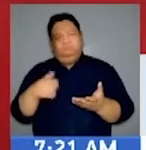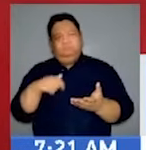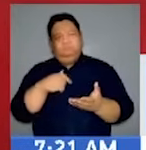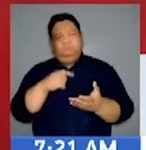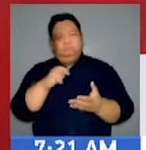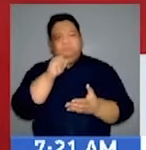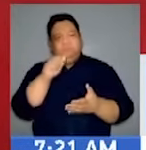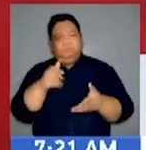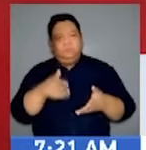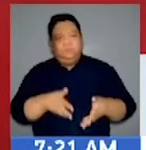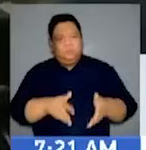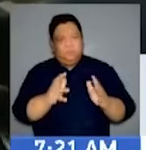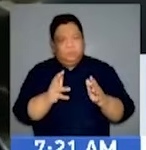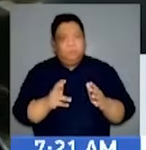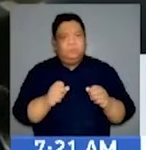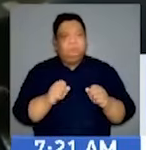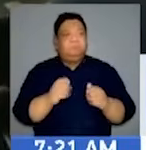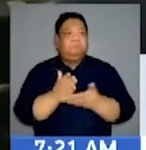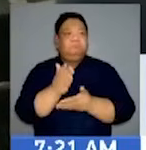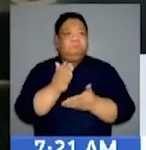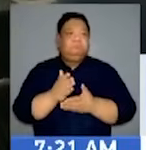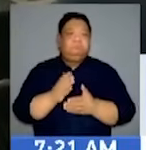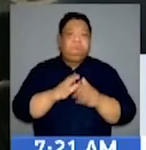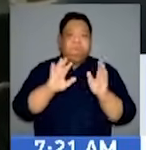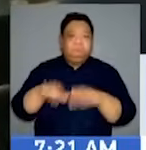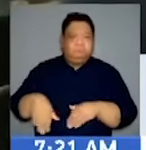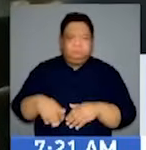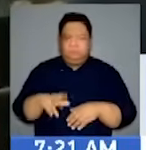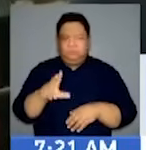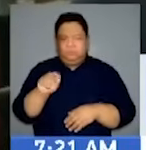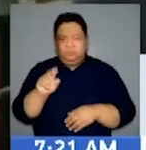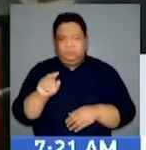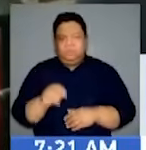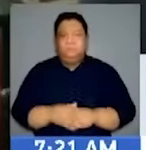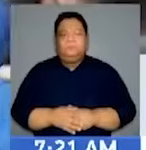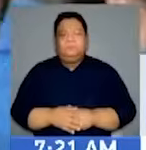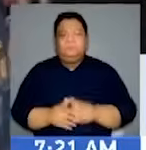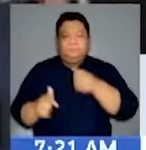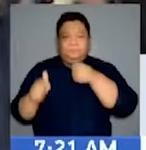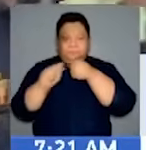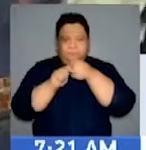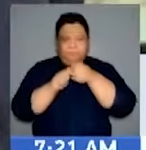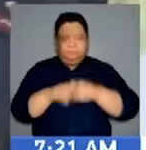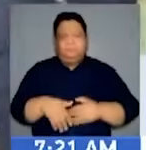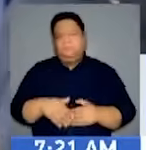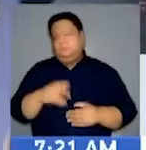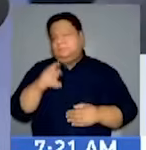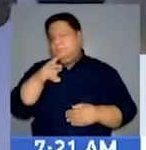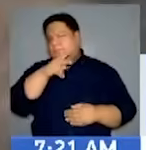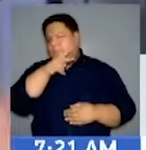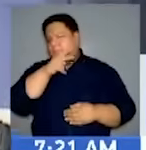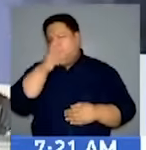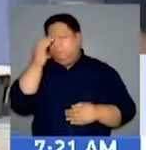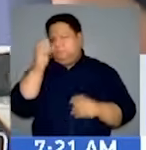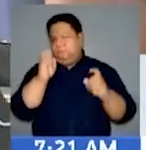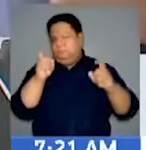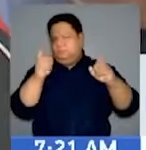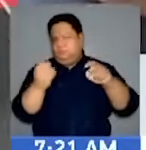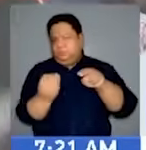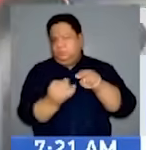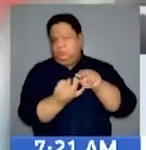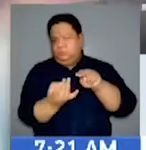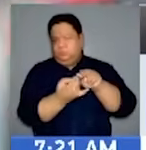matuldukan lang to ng ganito. Umaama sila sa pag-cremate agad sa labi ni Cascolan gayong naroon na raw sa punerarya ang